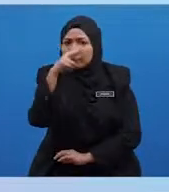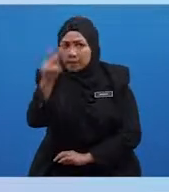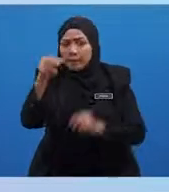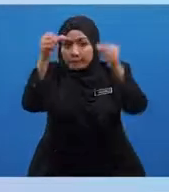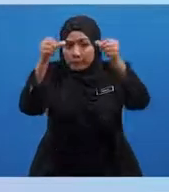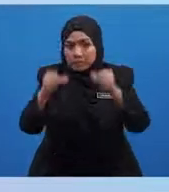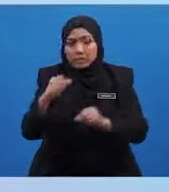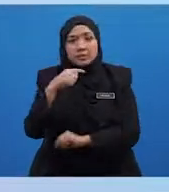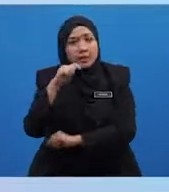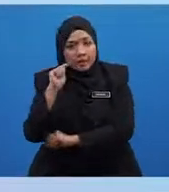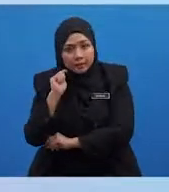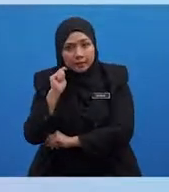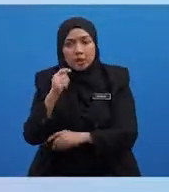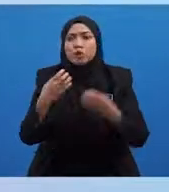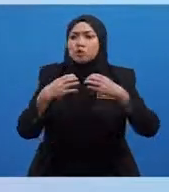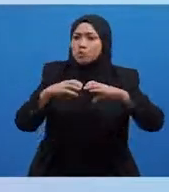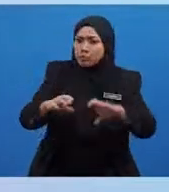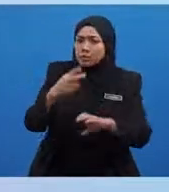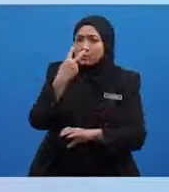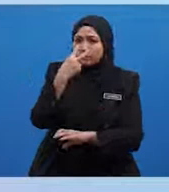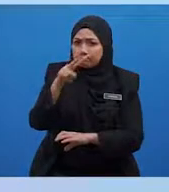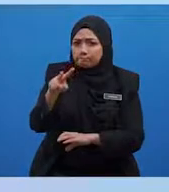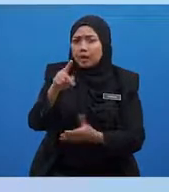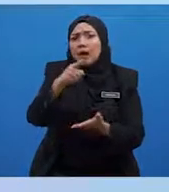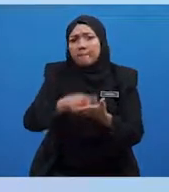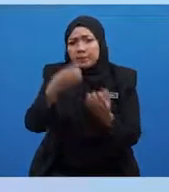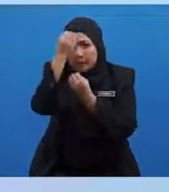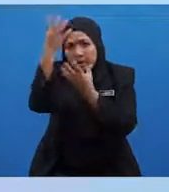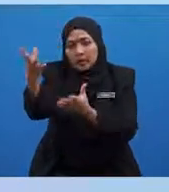pasti maklumat yang terdapat di dalam poster tersebut.